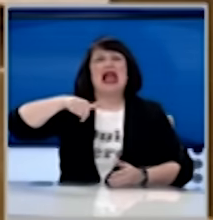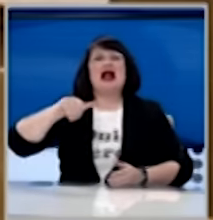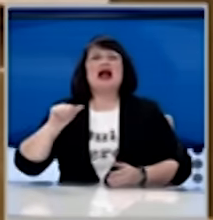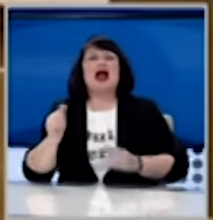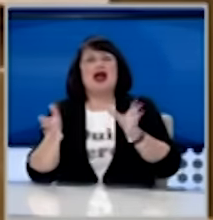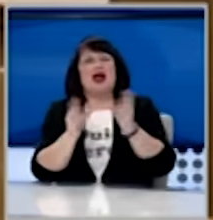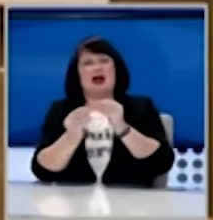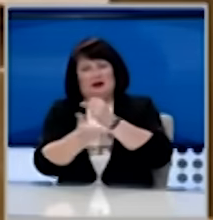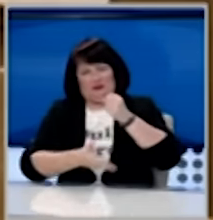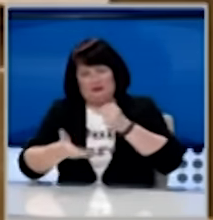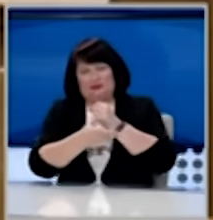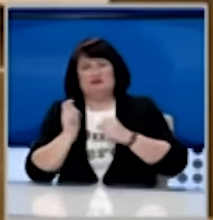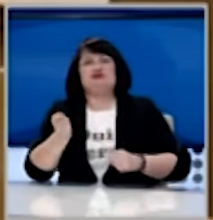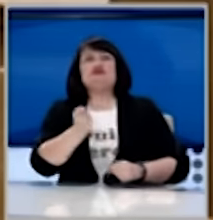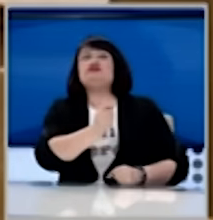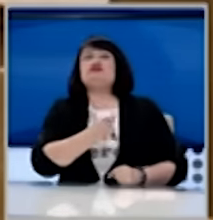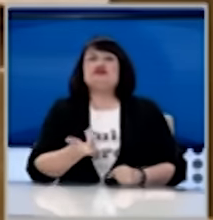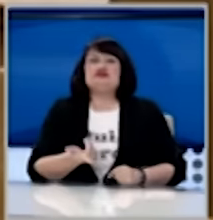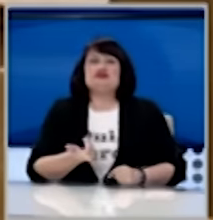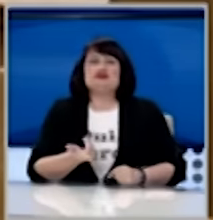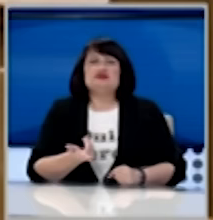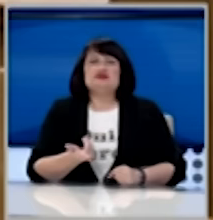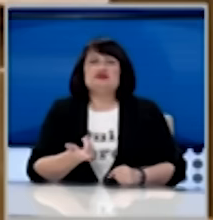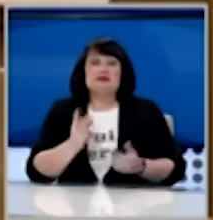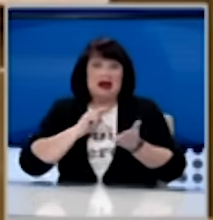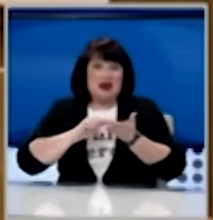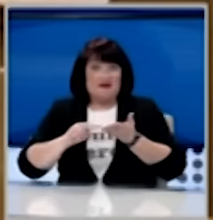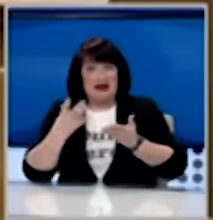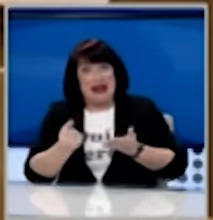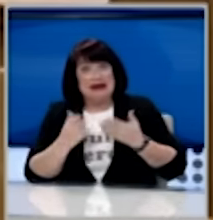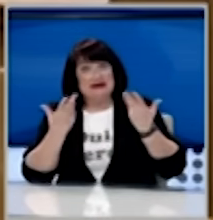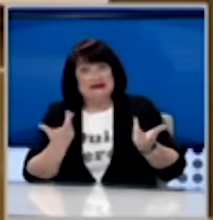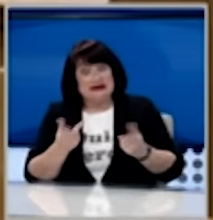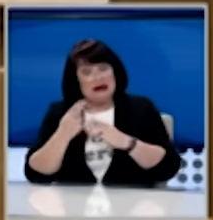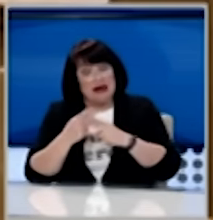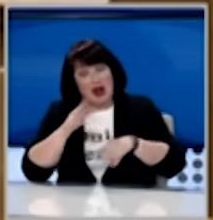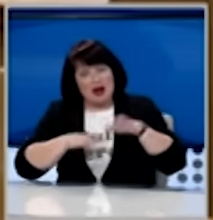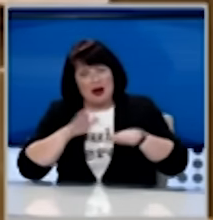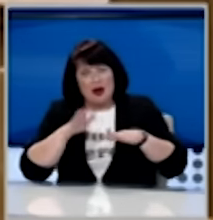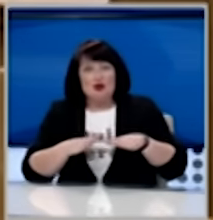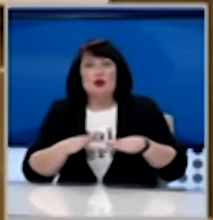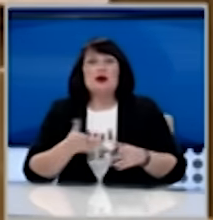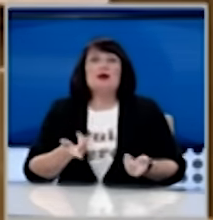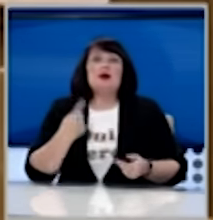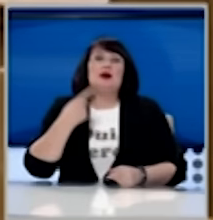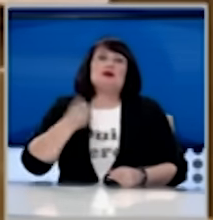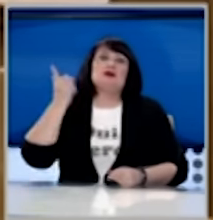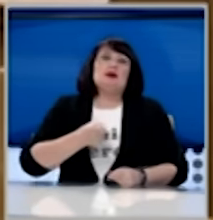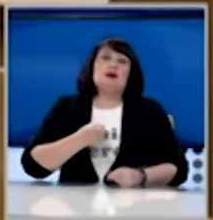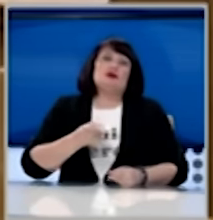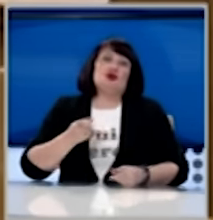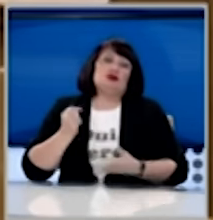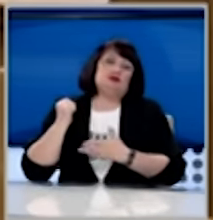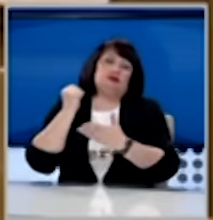τη στιγμή που χορηγούνται με κριτήριο την ασφαλιζόμενη αξία απέχουν σημαντικά από το 100%